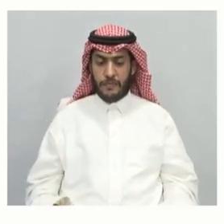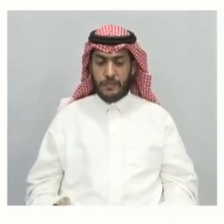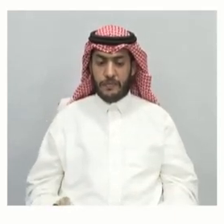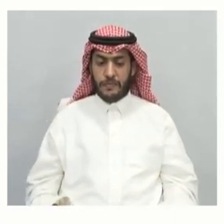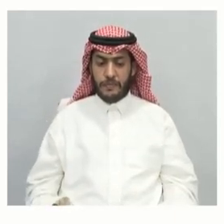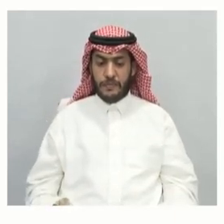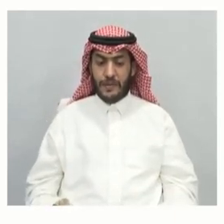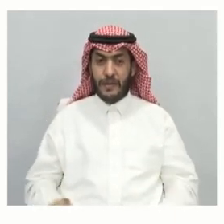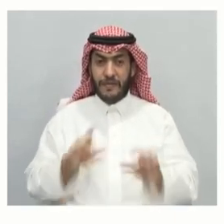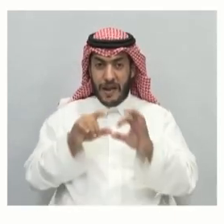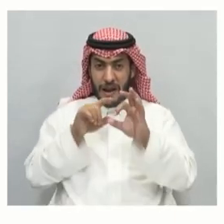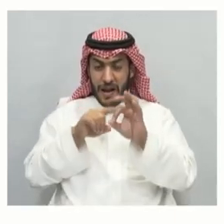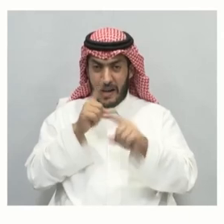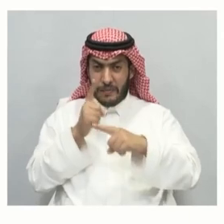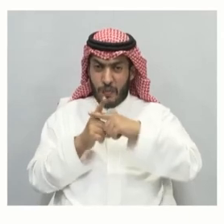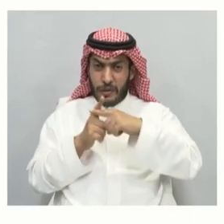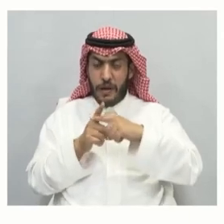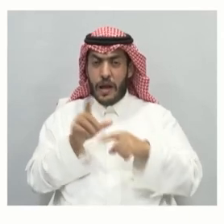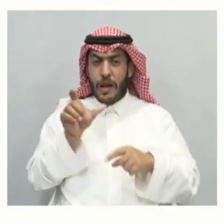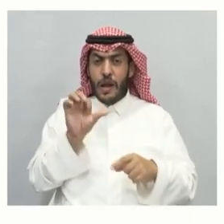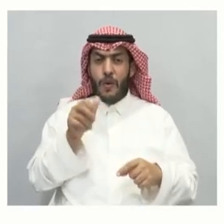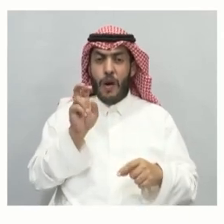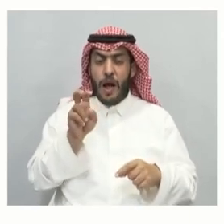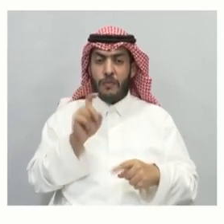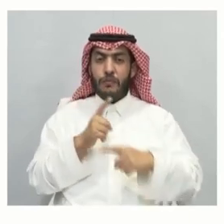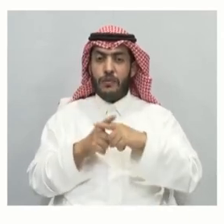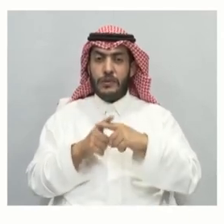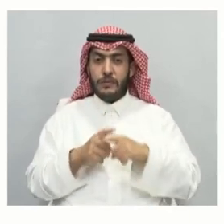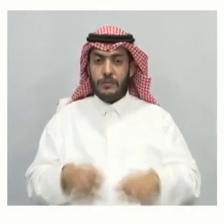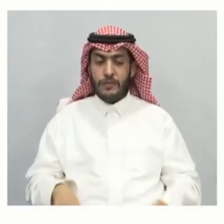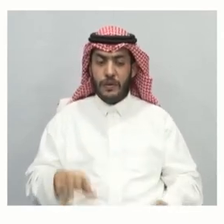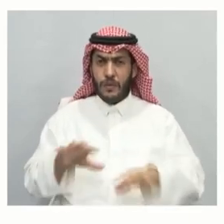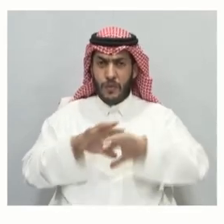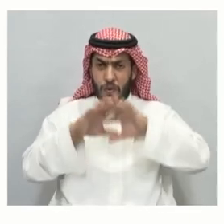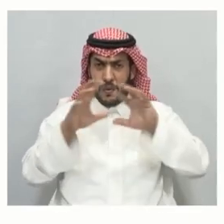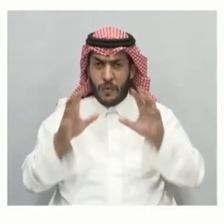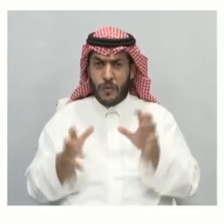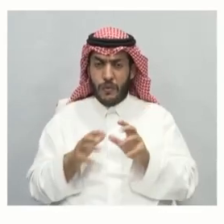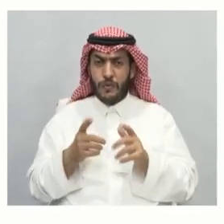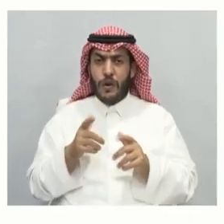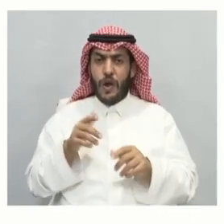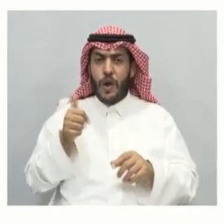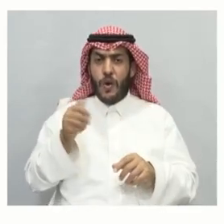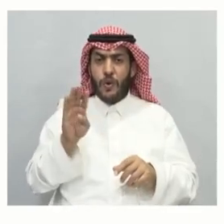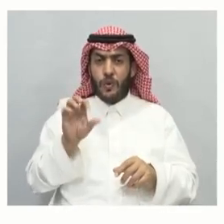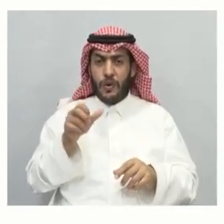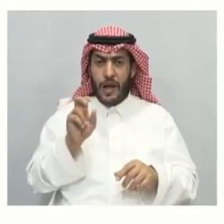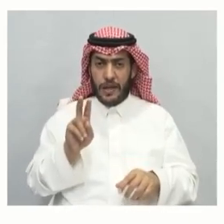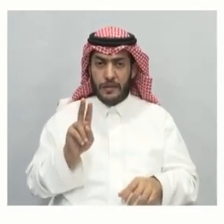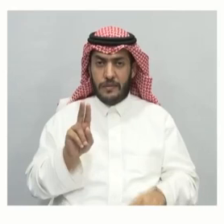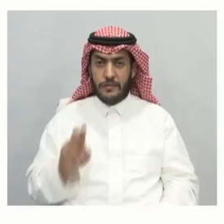في نواه شحنتها موجبه وحولها ايش حولها الالكترونات